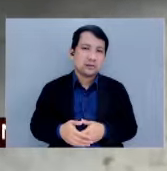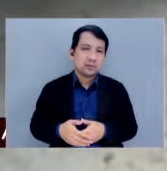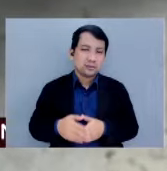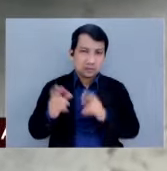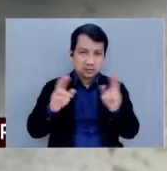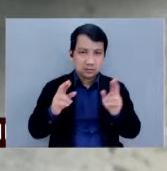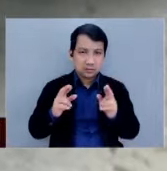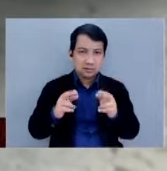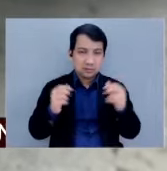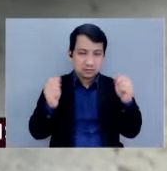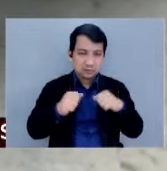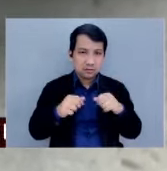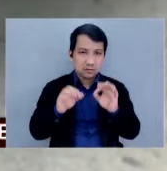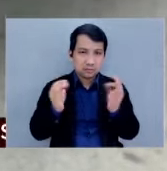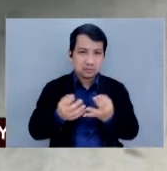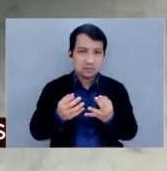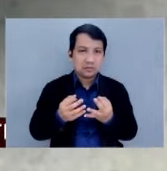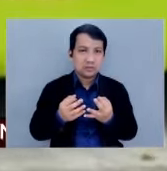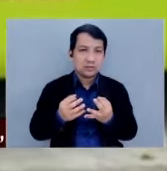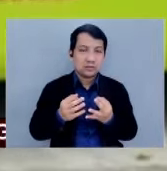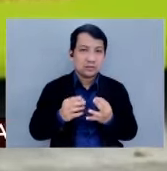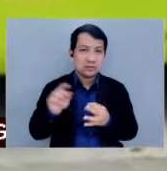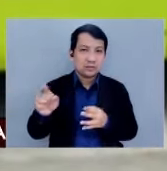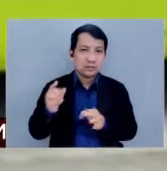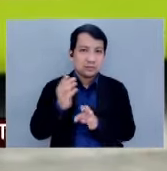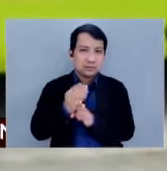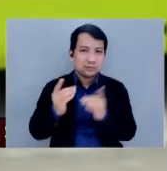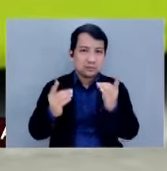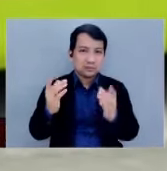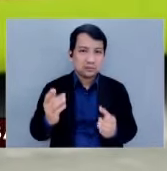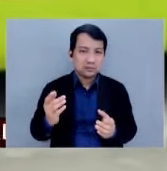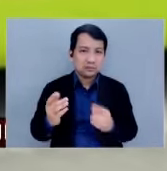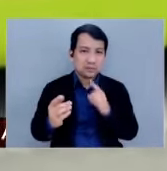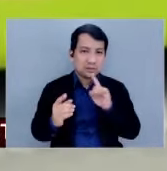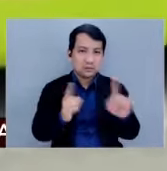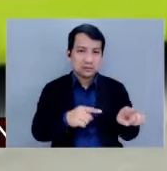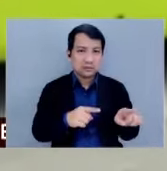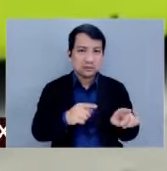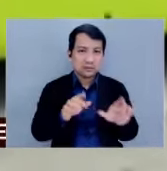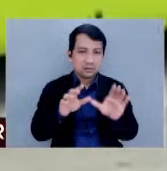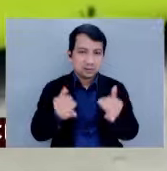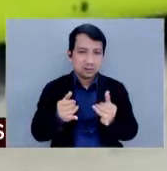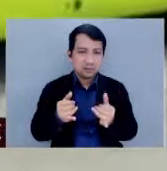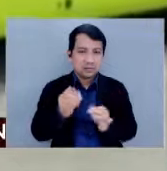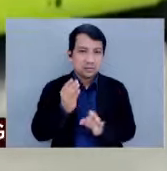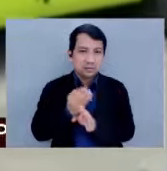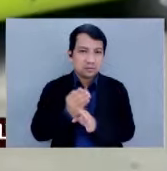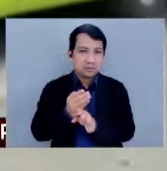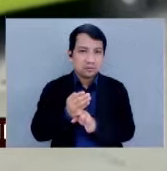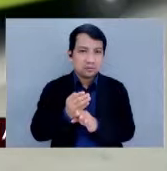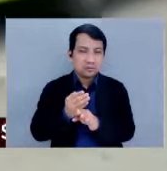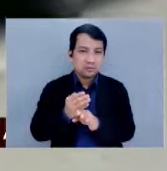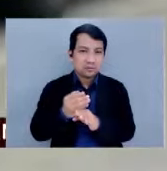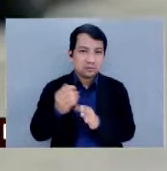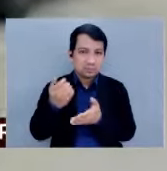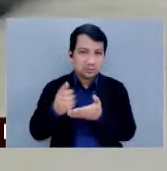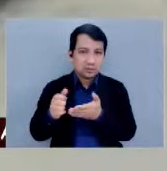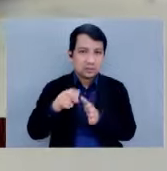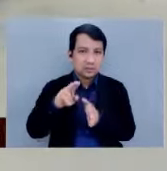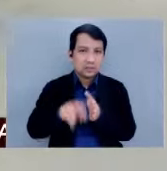makipag-areglo ang pamilya ng mga biktima sa bus driver. Sasagutin naman ng kumpanya ng bus ang gastusin sa pagpapalibing sa mga